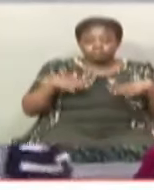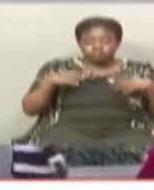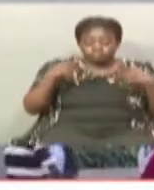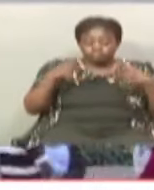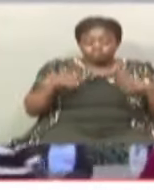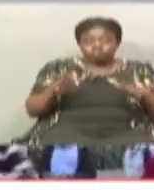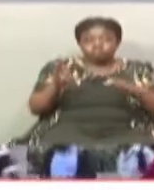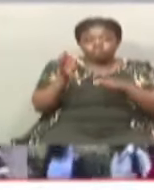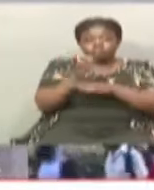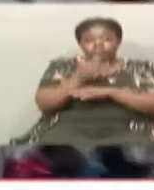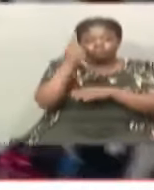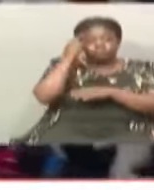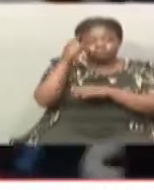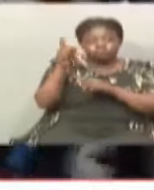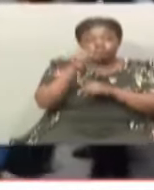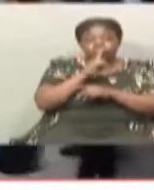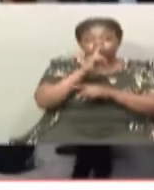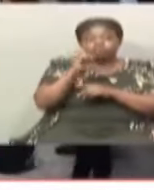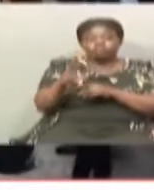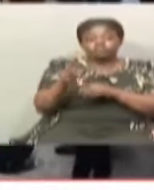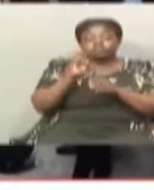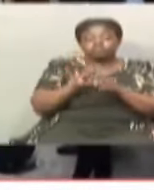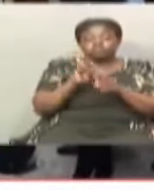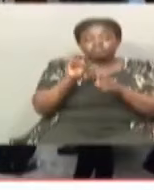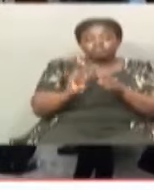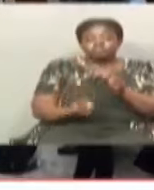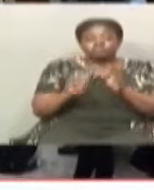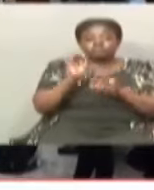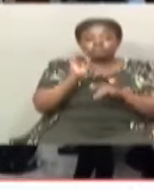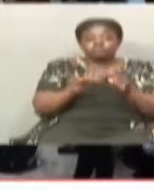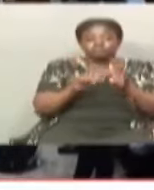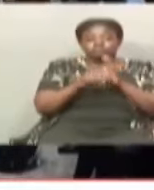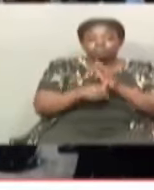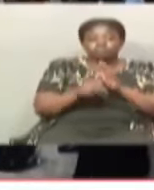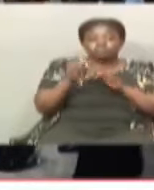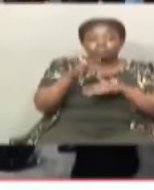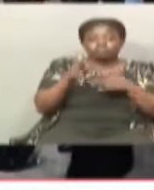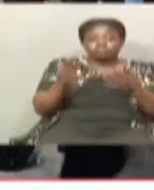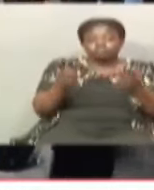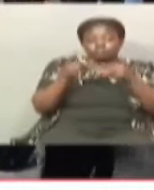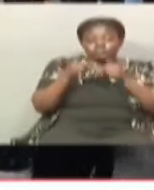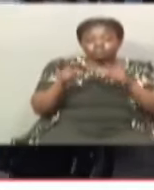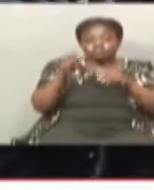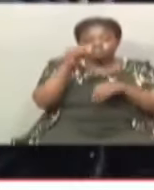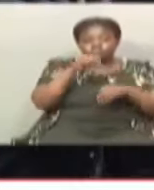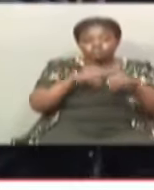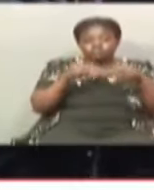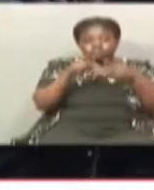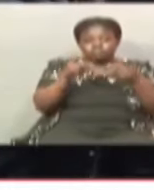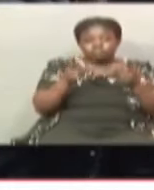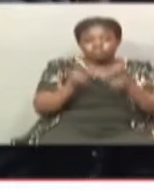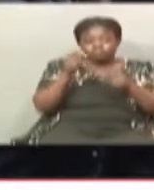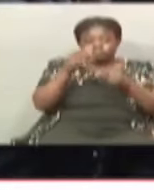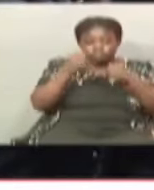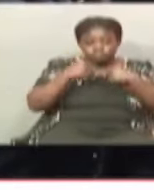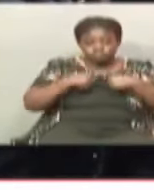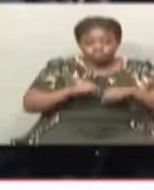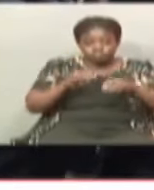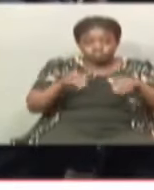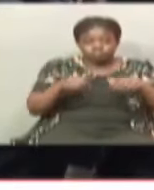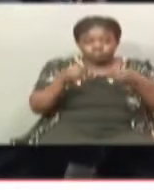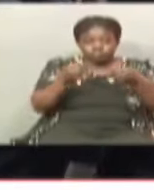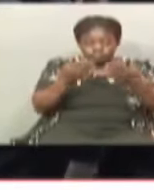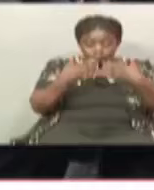Minisita w'ekikula ky'abantu yamulagira okwamuka woofiisi ng'ensonga ze ez'okuddamu okulondebwa ku kifo kino mu nkola ey'okuweebwa